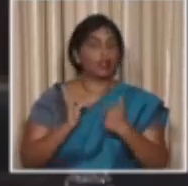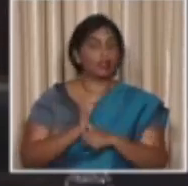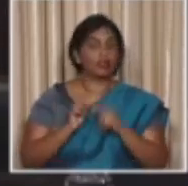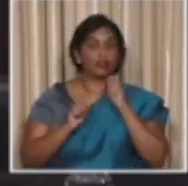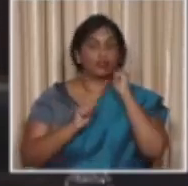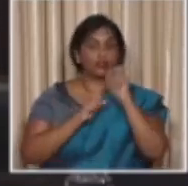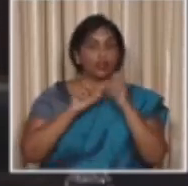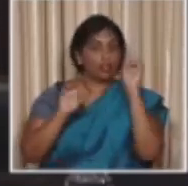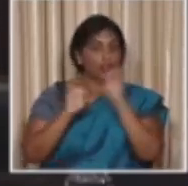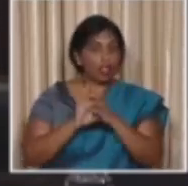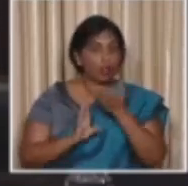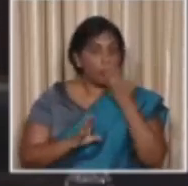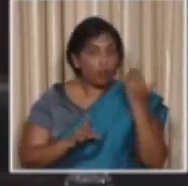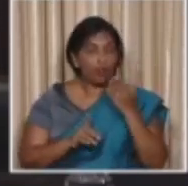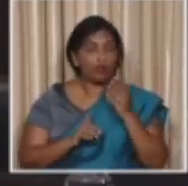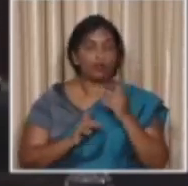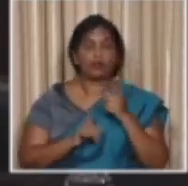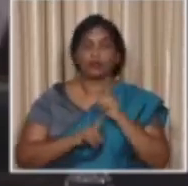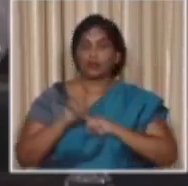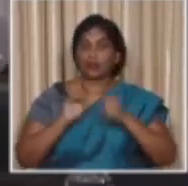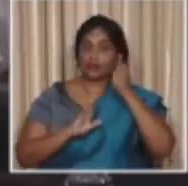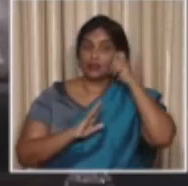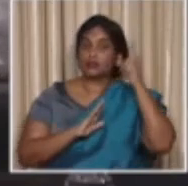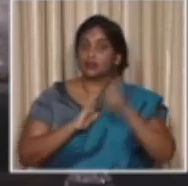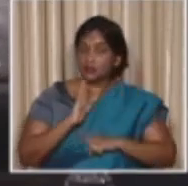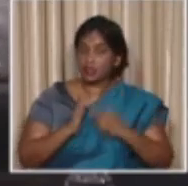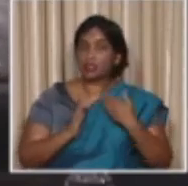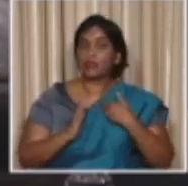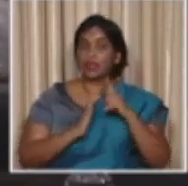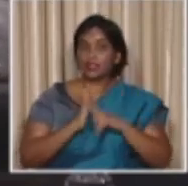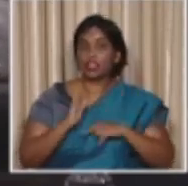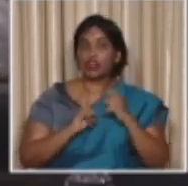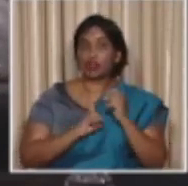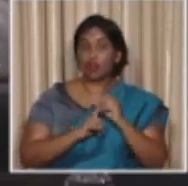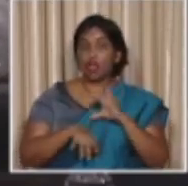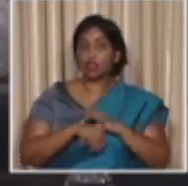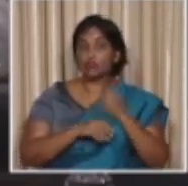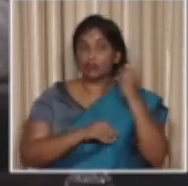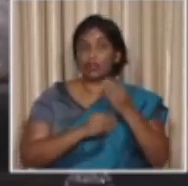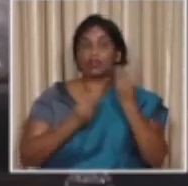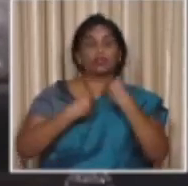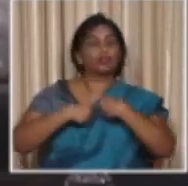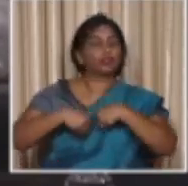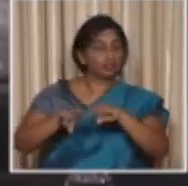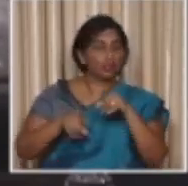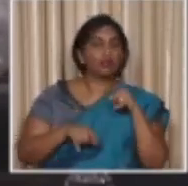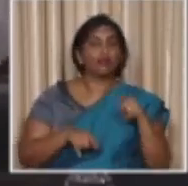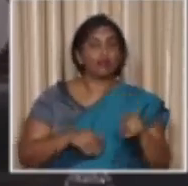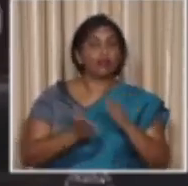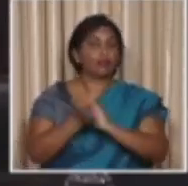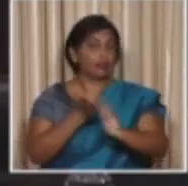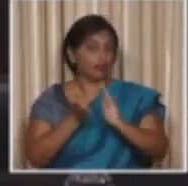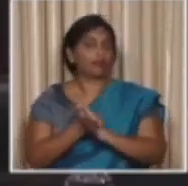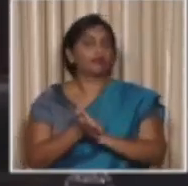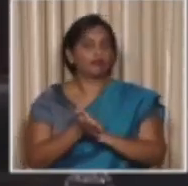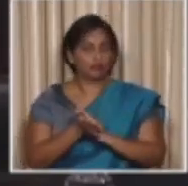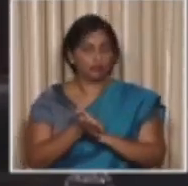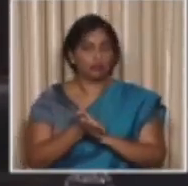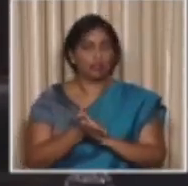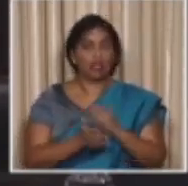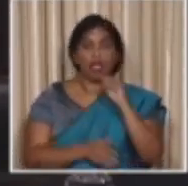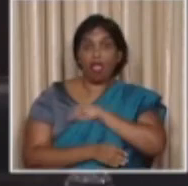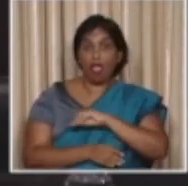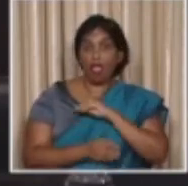සේවකයෝ දාන්න පුළුවන්ද කියලා සාකච්ඡා යනවා. ජපානයේ අපිට ජයවර්ධනපුර රෝහල දුන්නේ පරිත්‍යාගයක් විදිහට සේවාවක් සඳහා